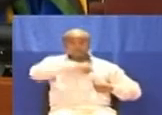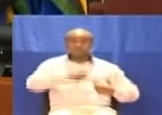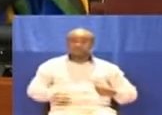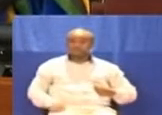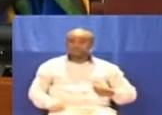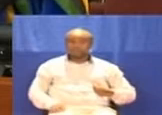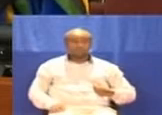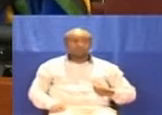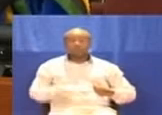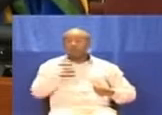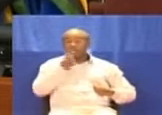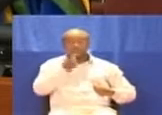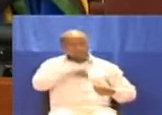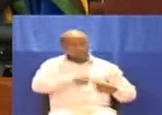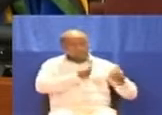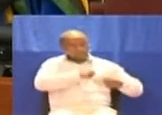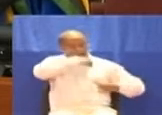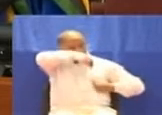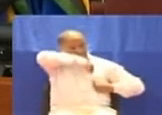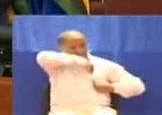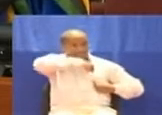na wamesema ya moyoni leo.